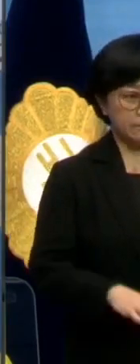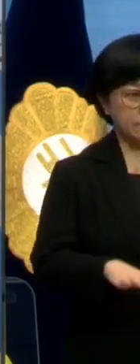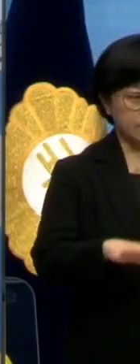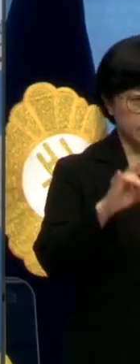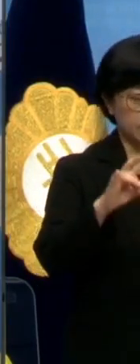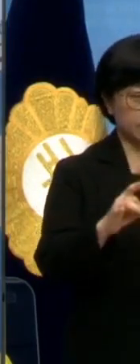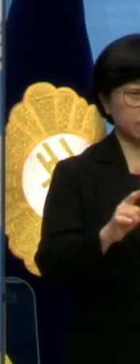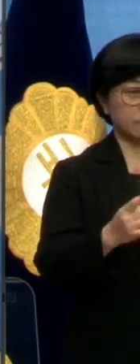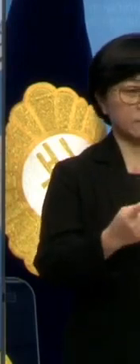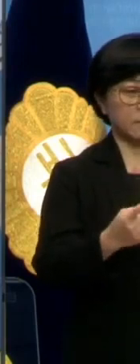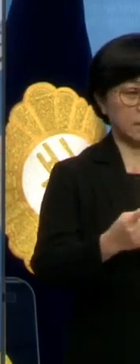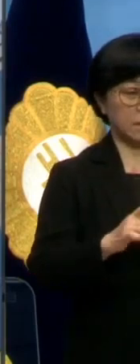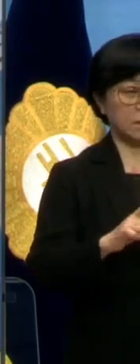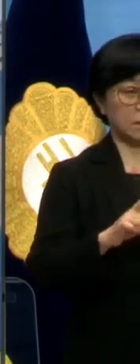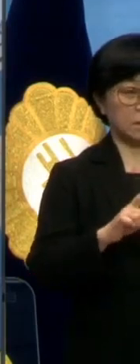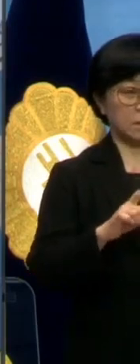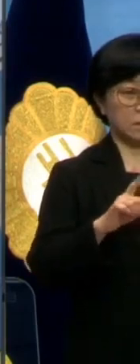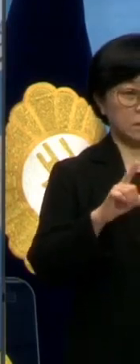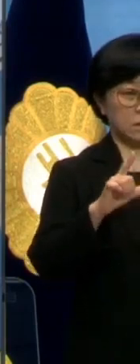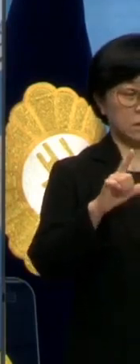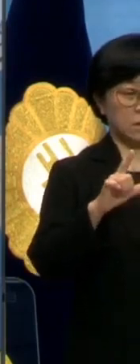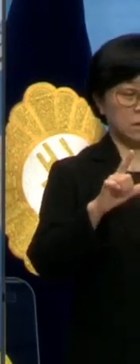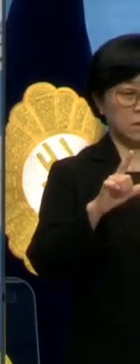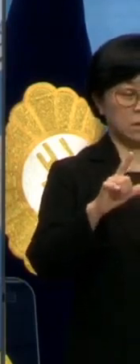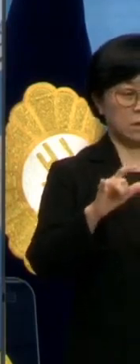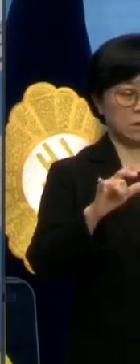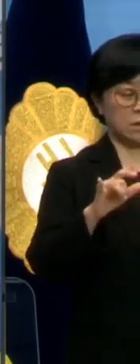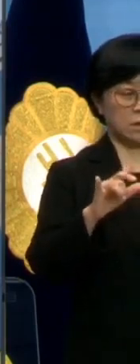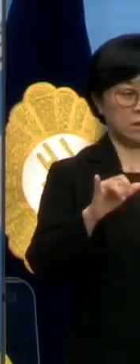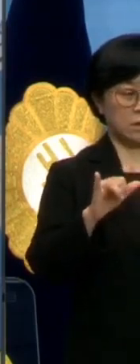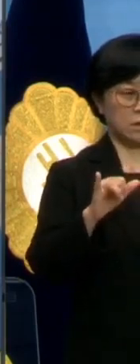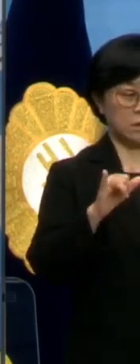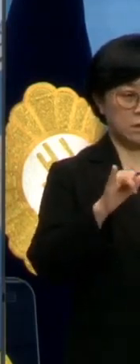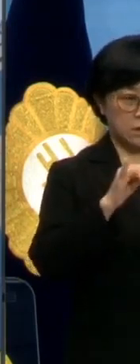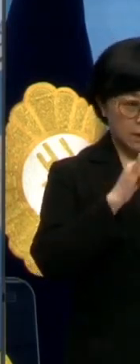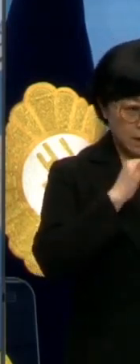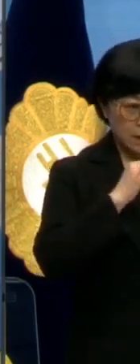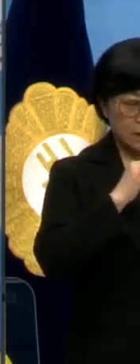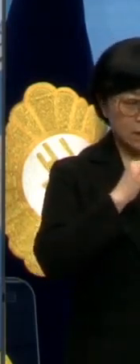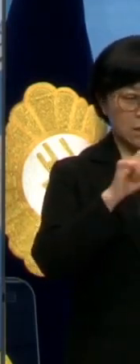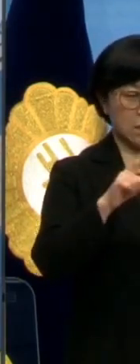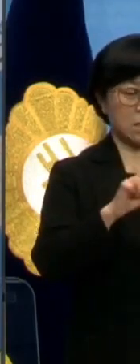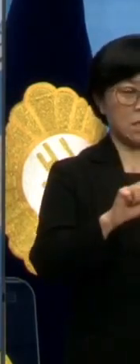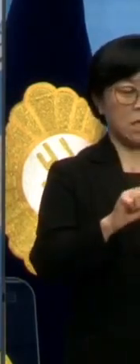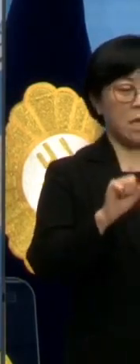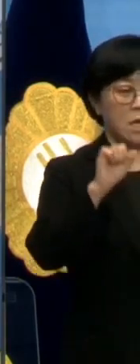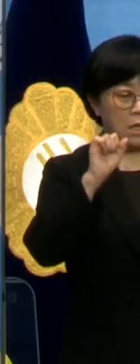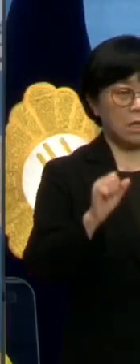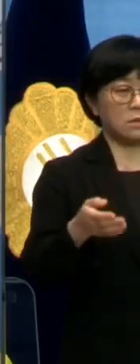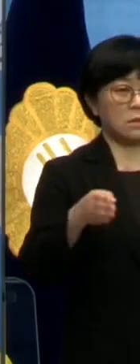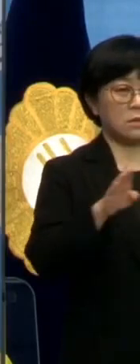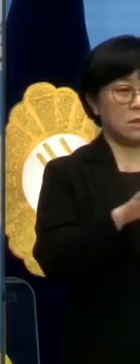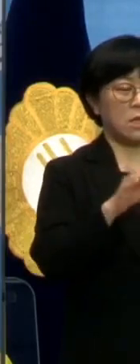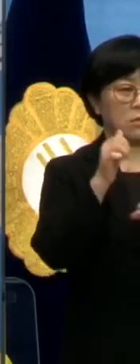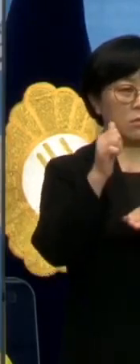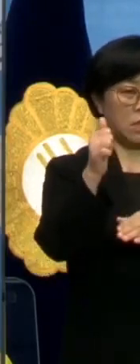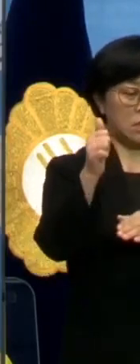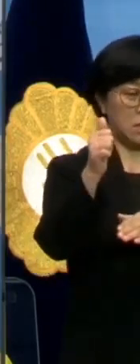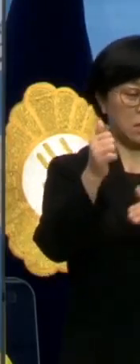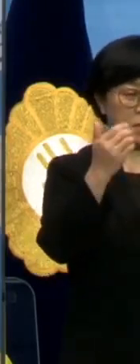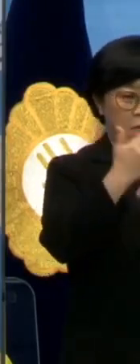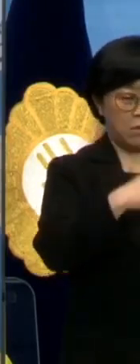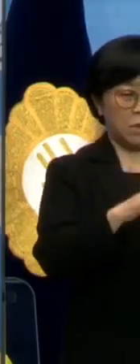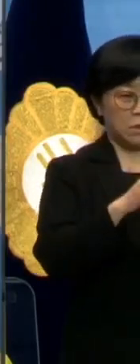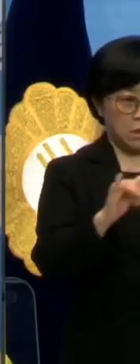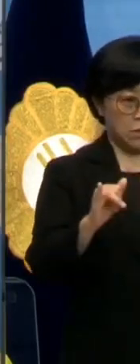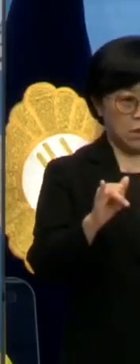먼저 지난 1일 유명을 달리하신 대구 달서구 상인동 헬스장 관장님과